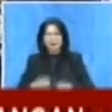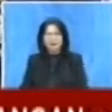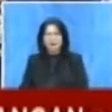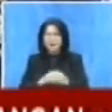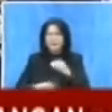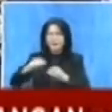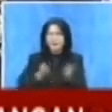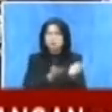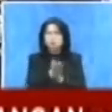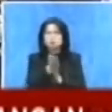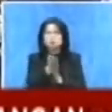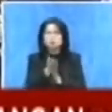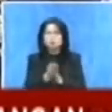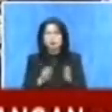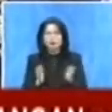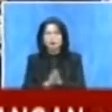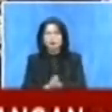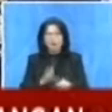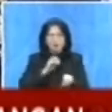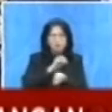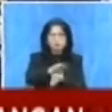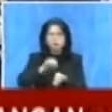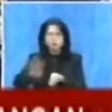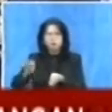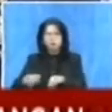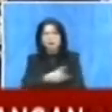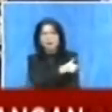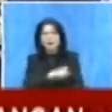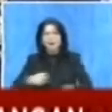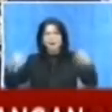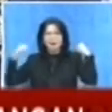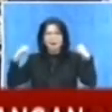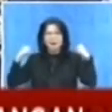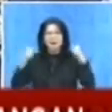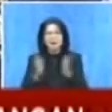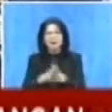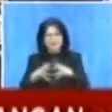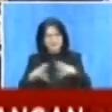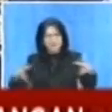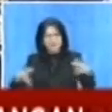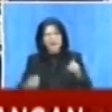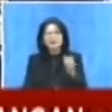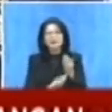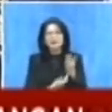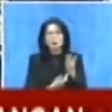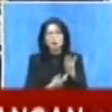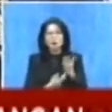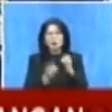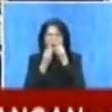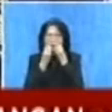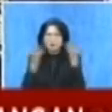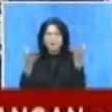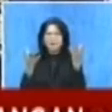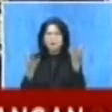peningkatan kualitas dan redistribusi tenaga kesehatan, serta pengembangan teknologi informasi dalam